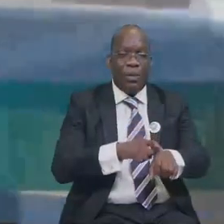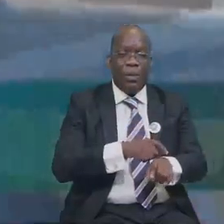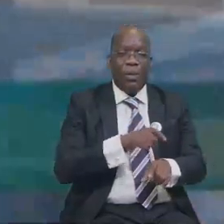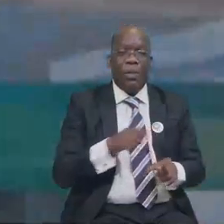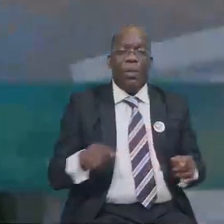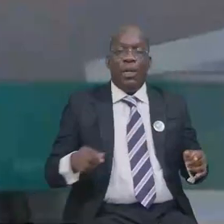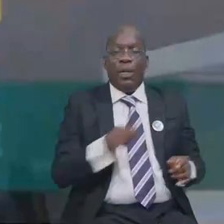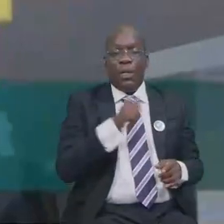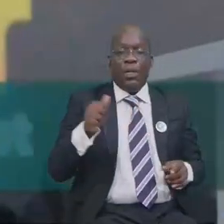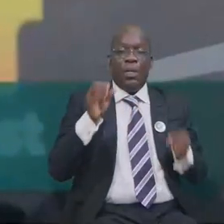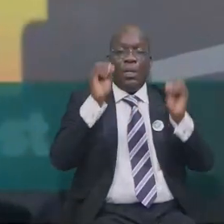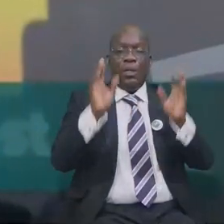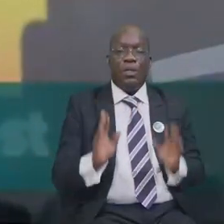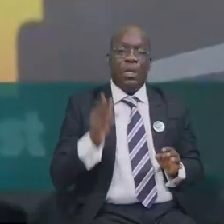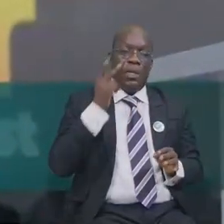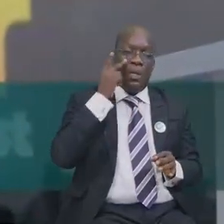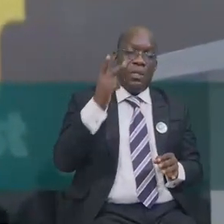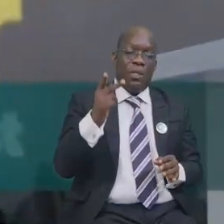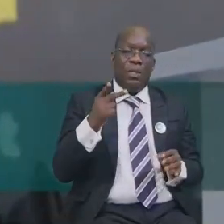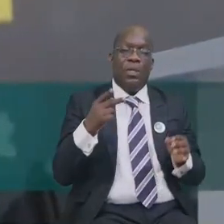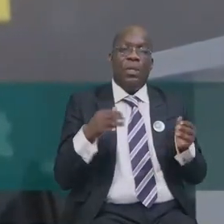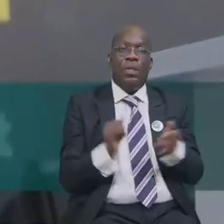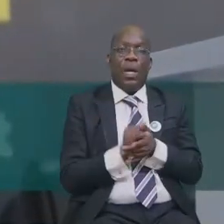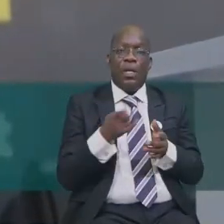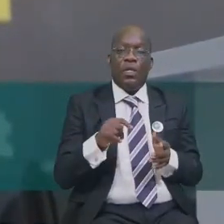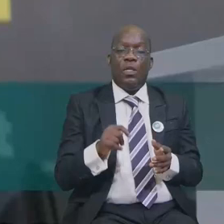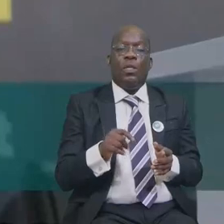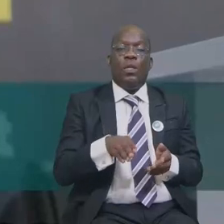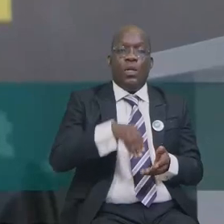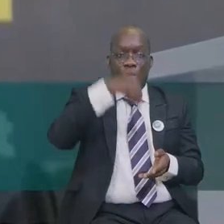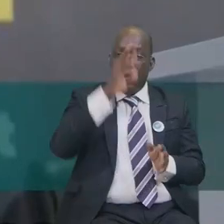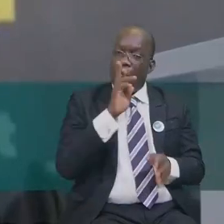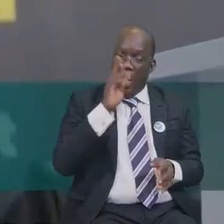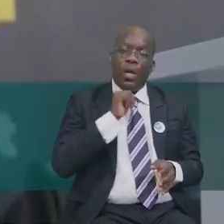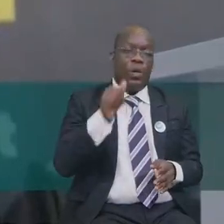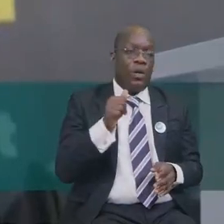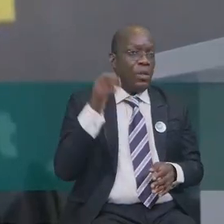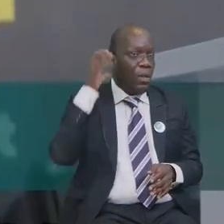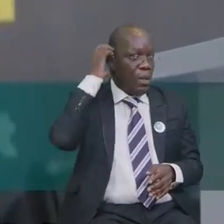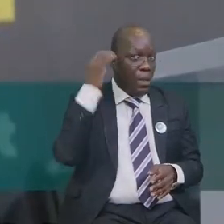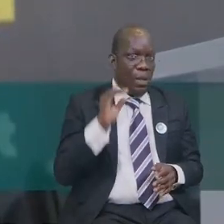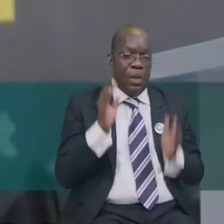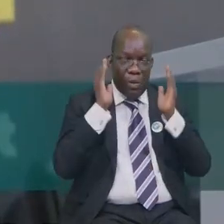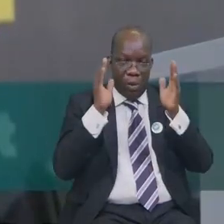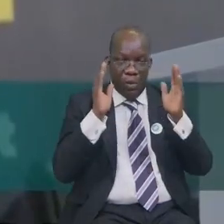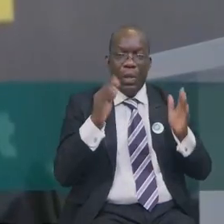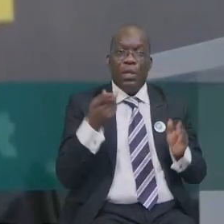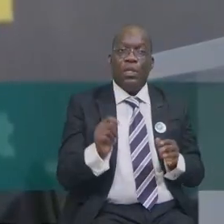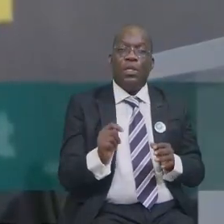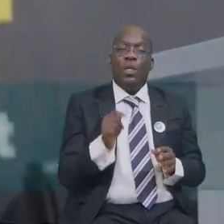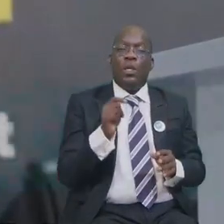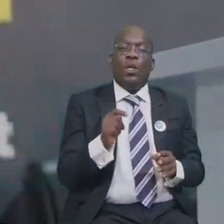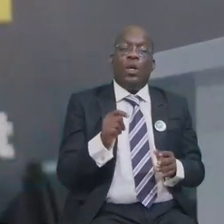un enseignant voit que les élèves ne prêtent pas attention et que les élèves veulent quelque